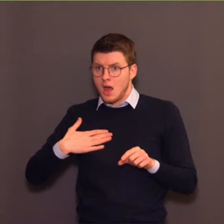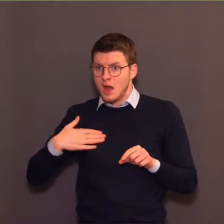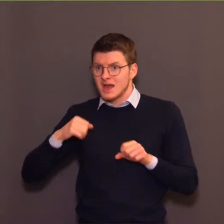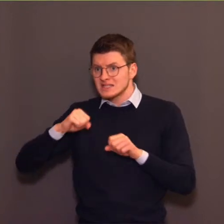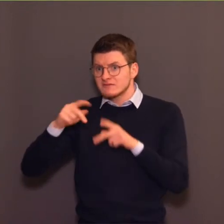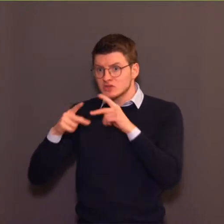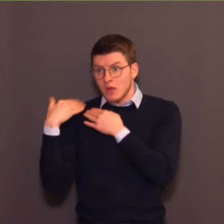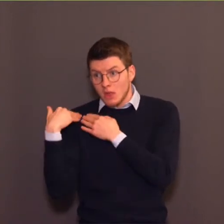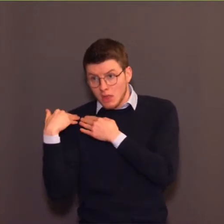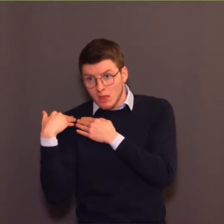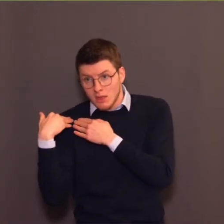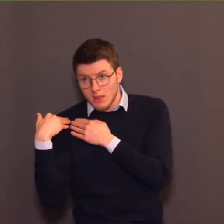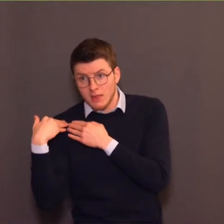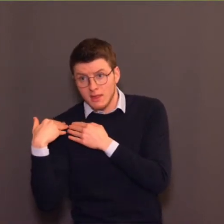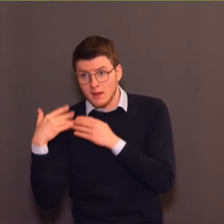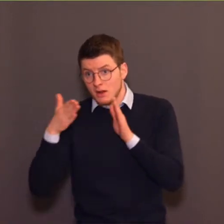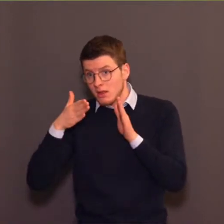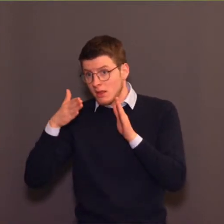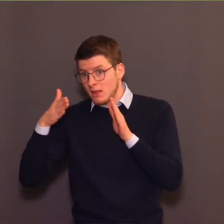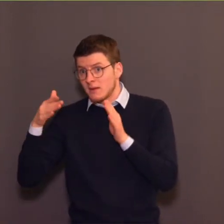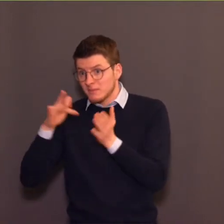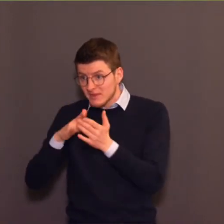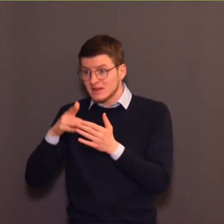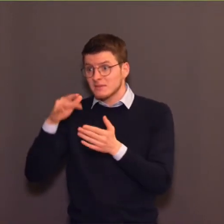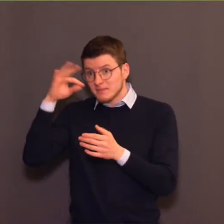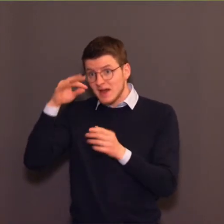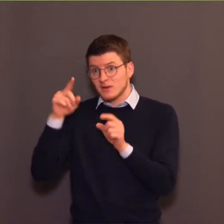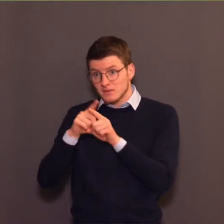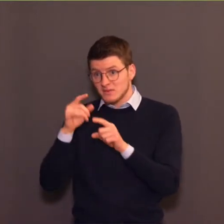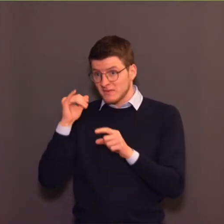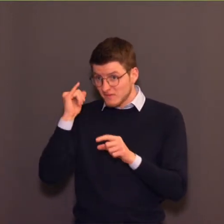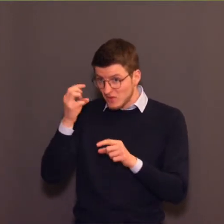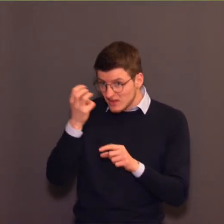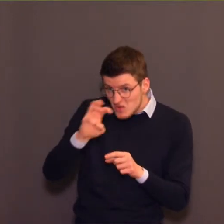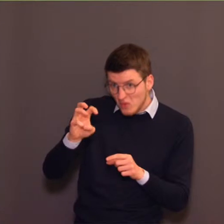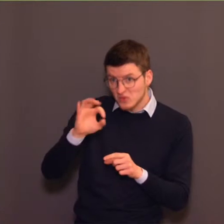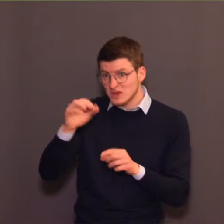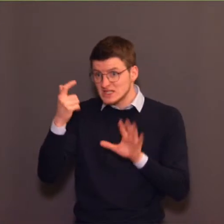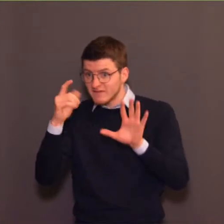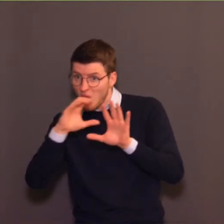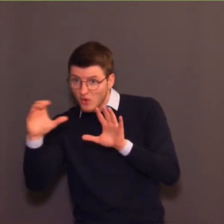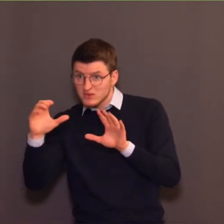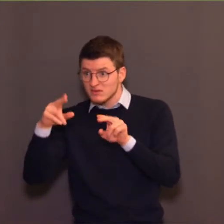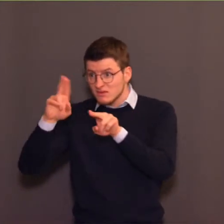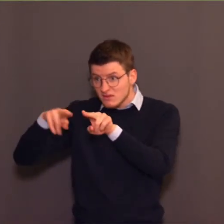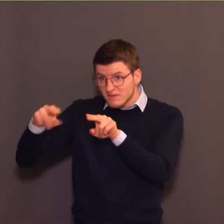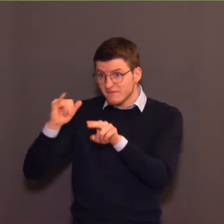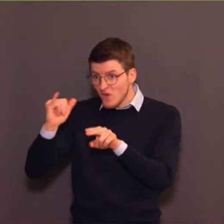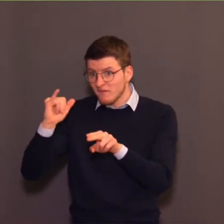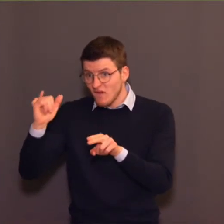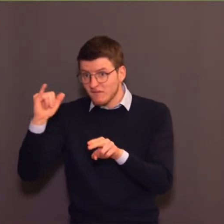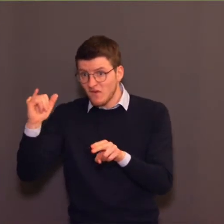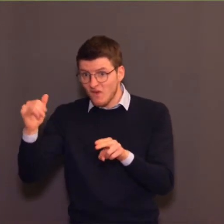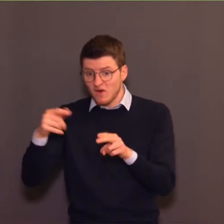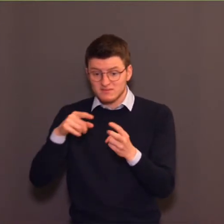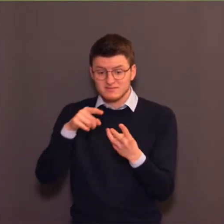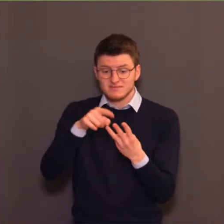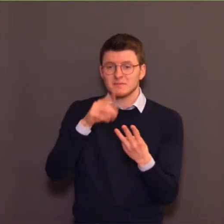Ook half mei kunnen er dan nog tot 300 tot 700 mensen op intensieve zorgen liggen.